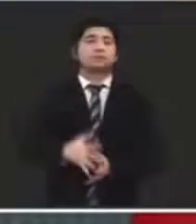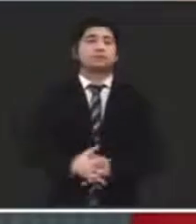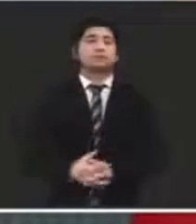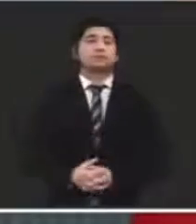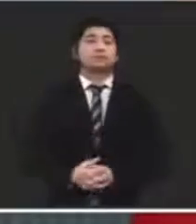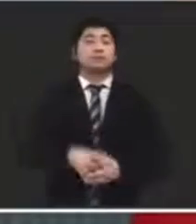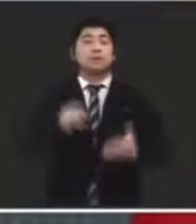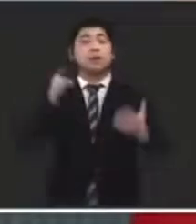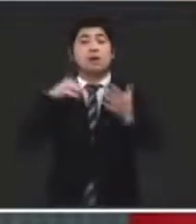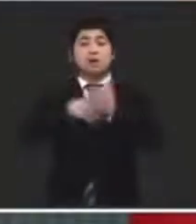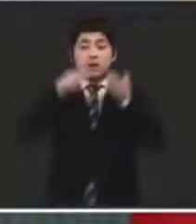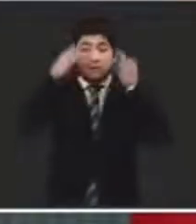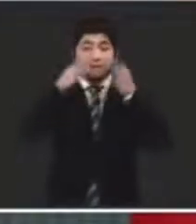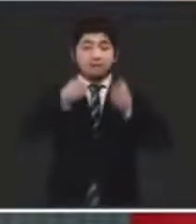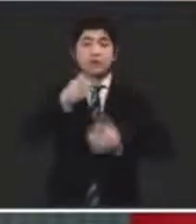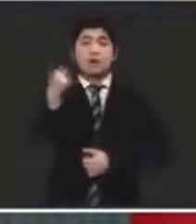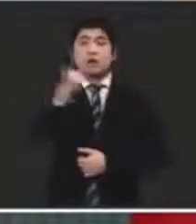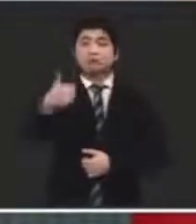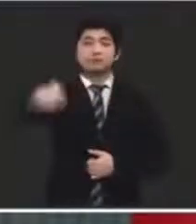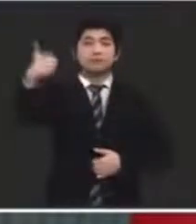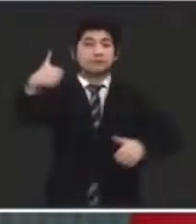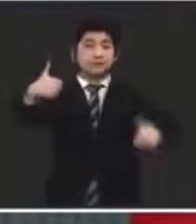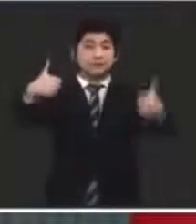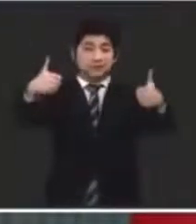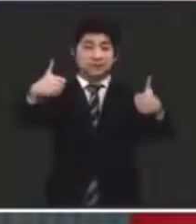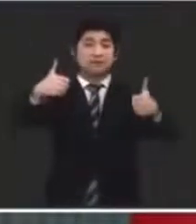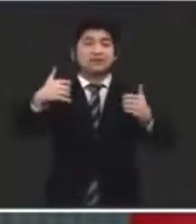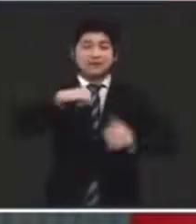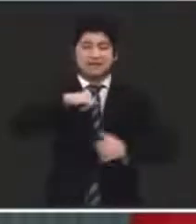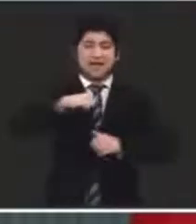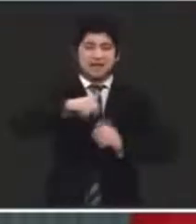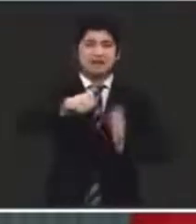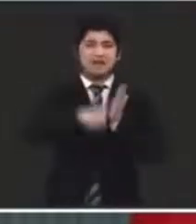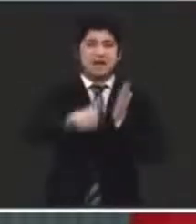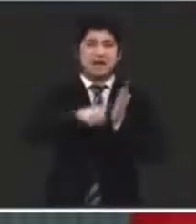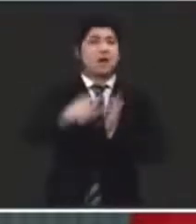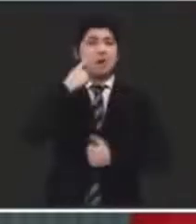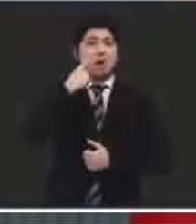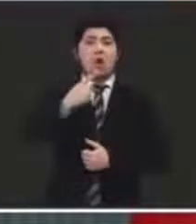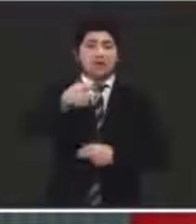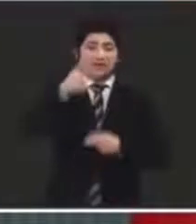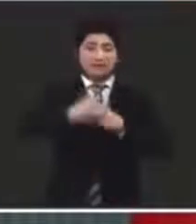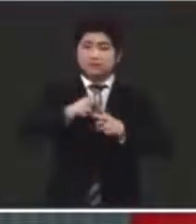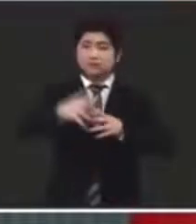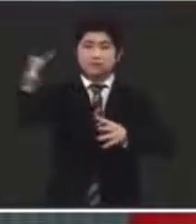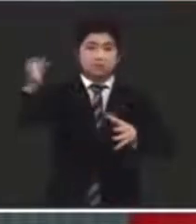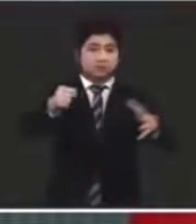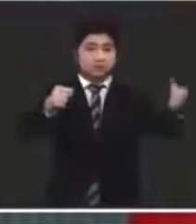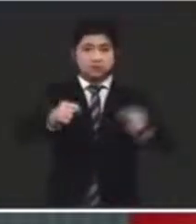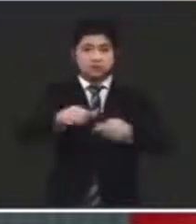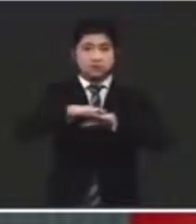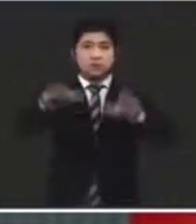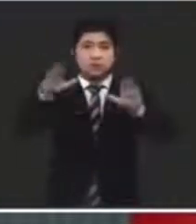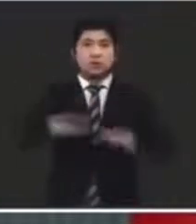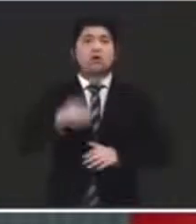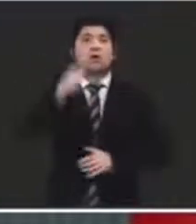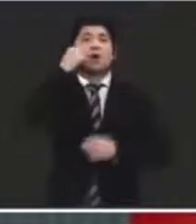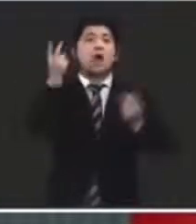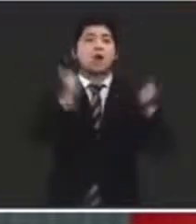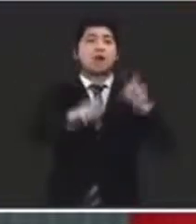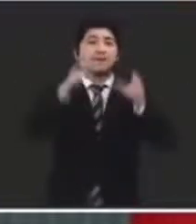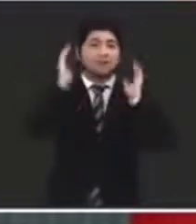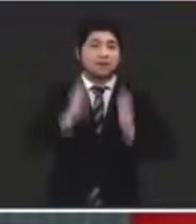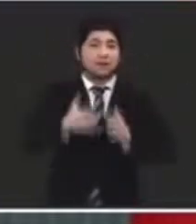hedefimiz her iki lideri en kısa sürede bir araya getirerek daha fazla can kaybı